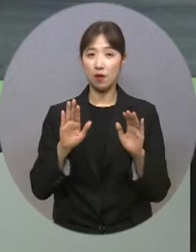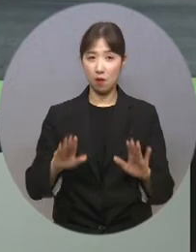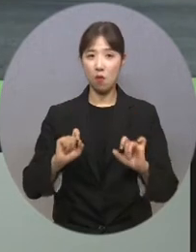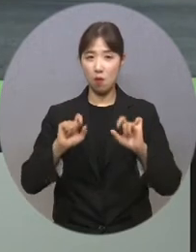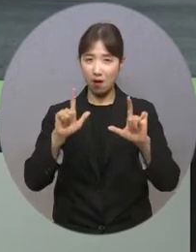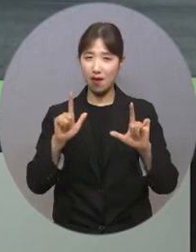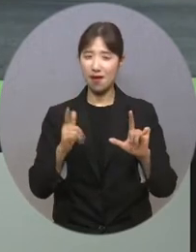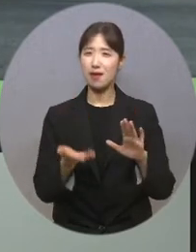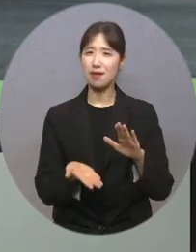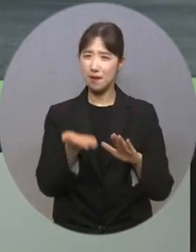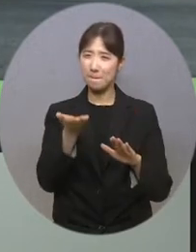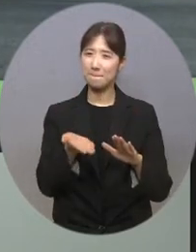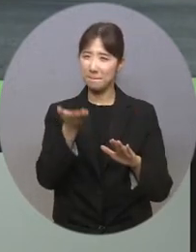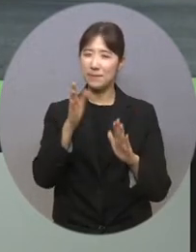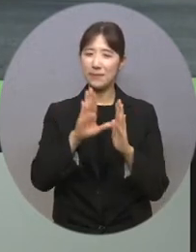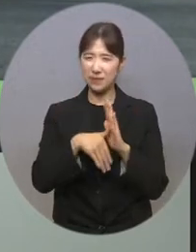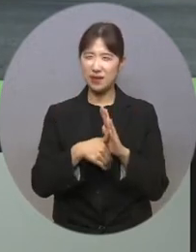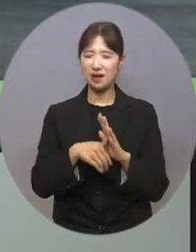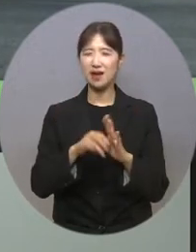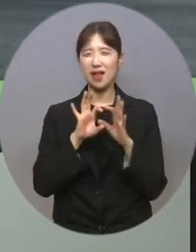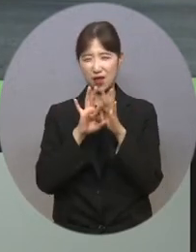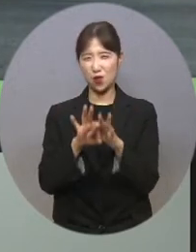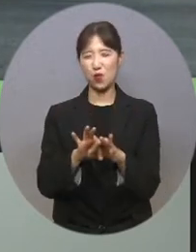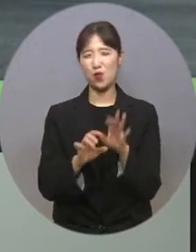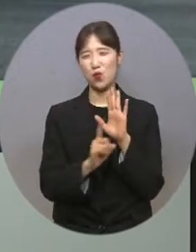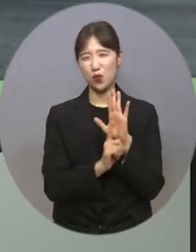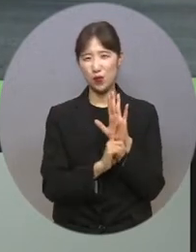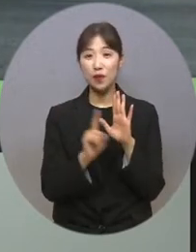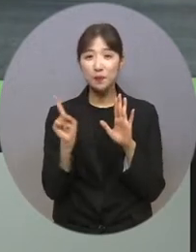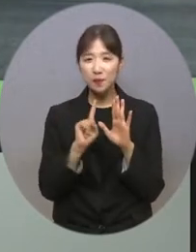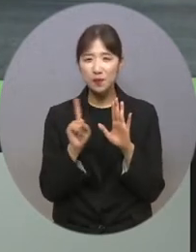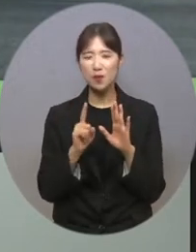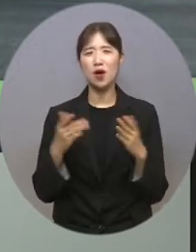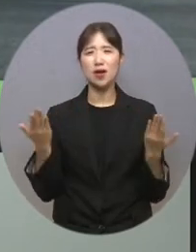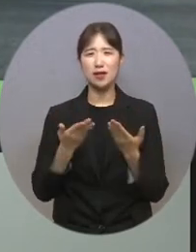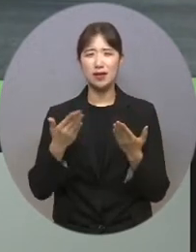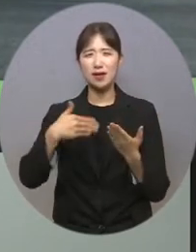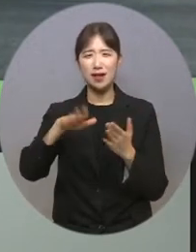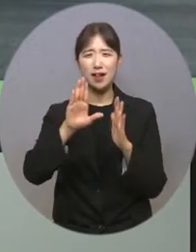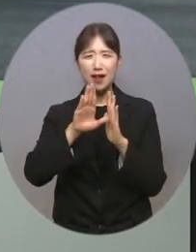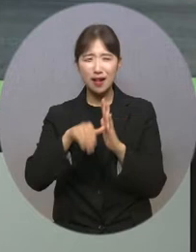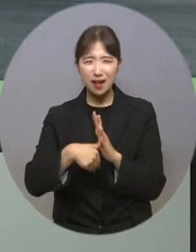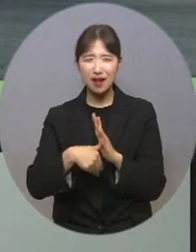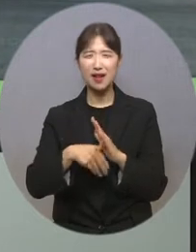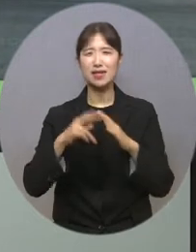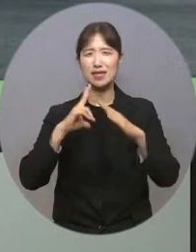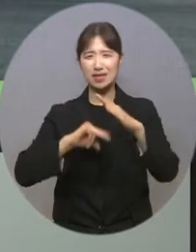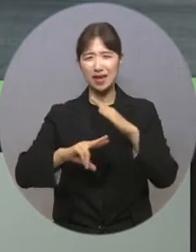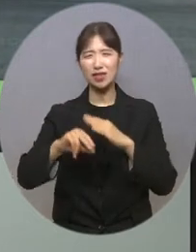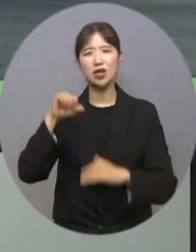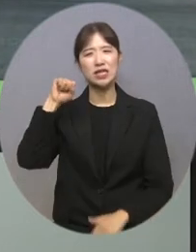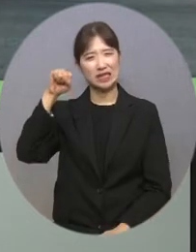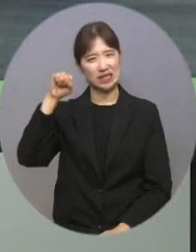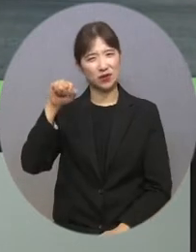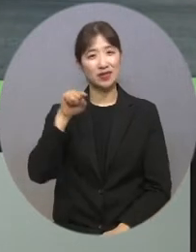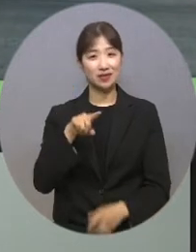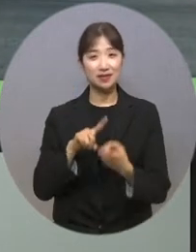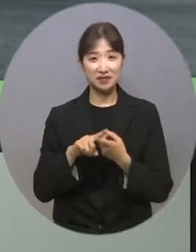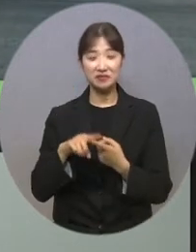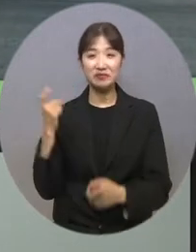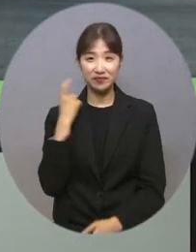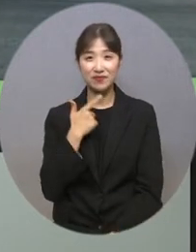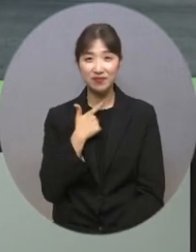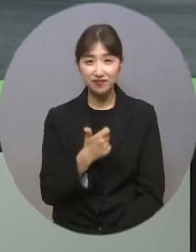계속 이슈가 많이 됐었던 출근길 어 지하철 시위 에 대해서 혹시 들어보셨나요 만약에 그